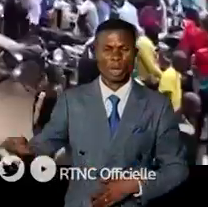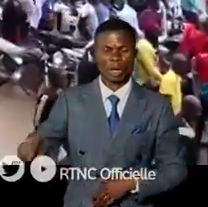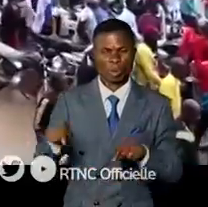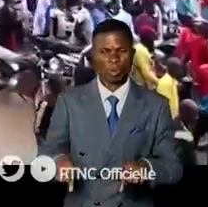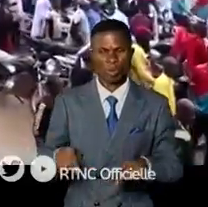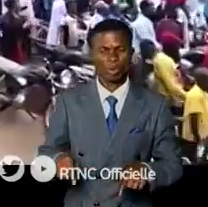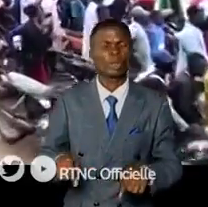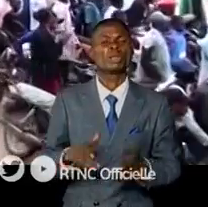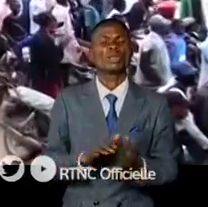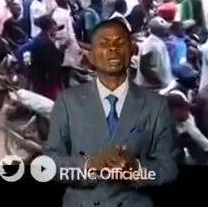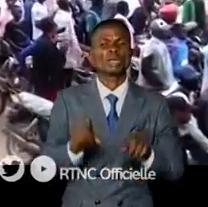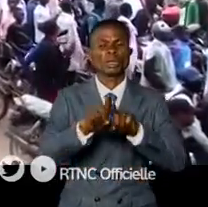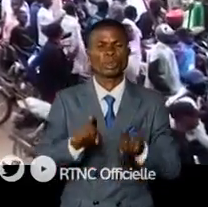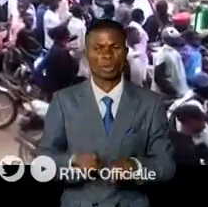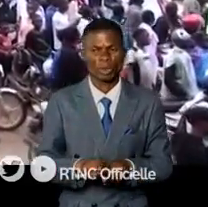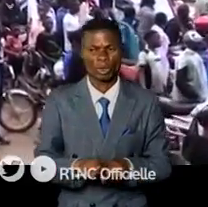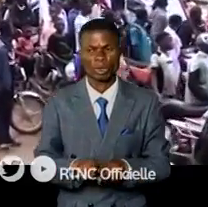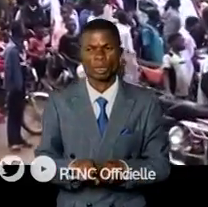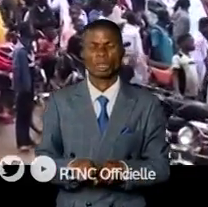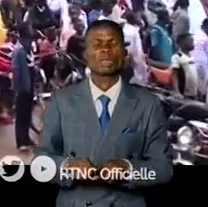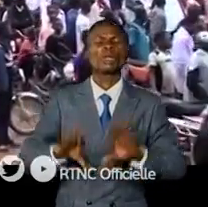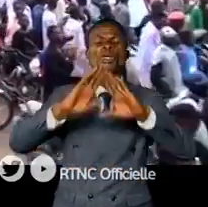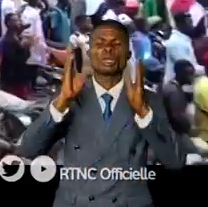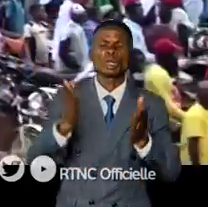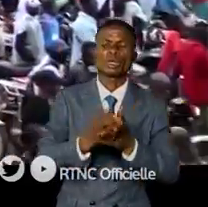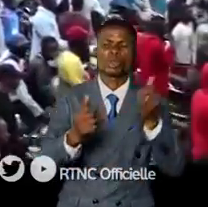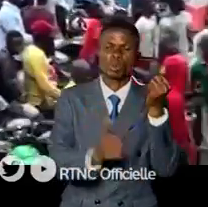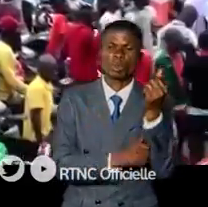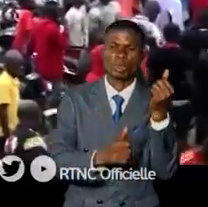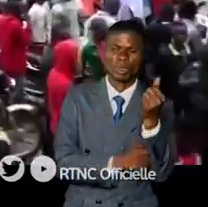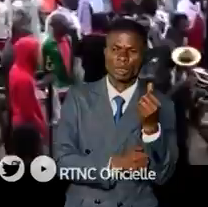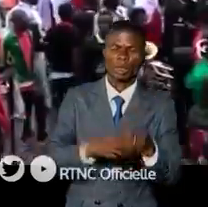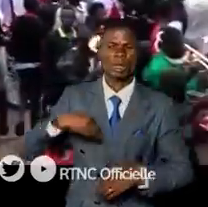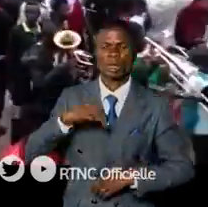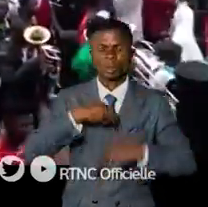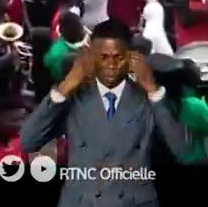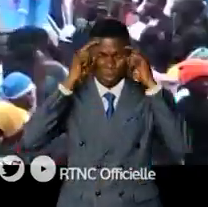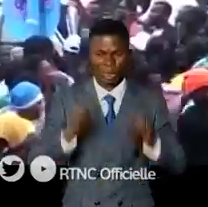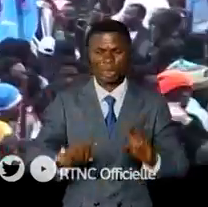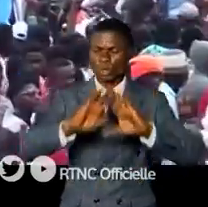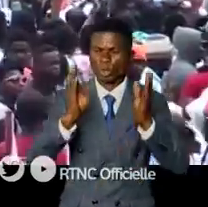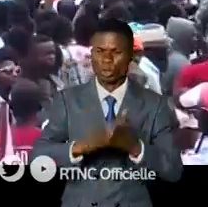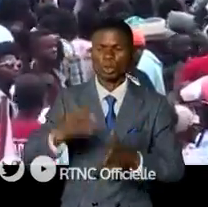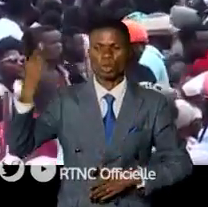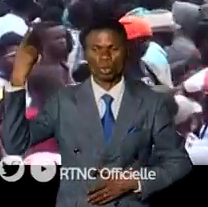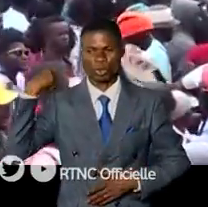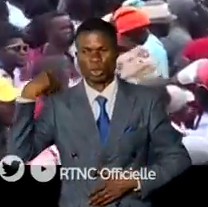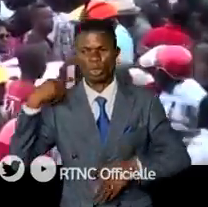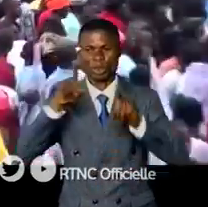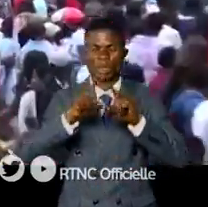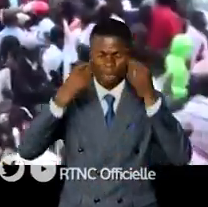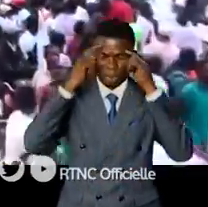2023 de la Tshopo qui a démontré que tout le monde est d'accord avec notre idée de faire de